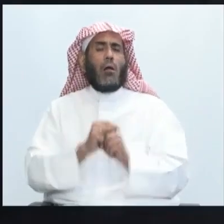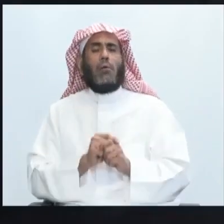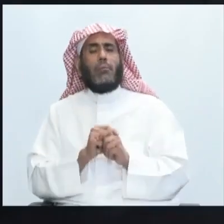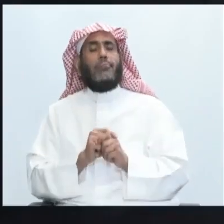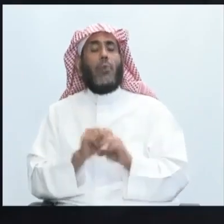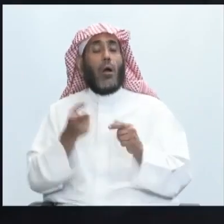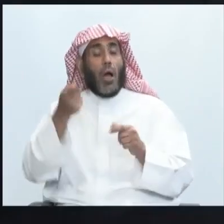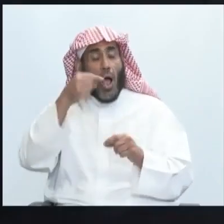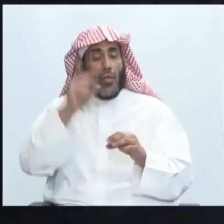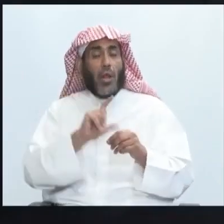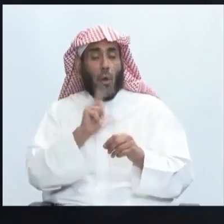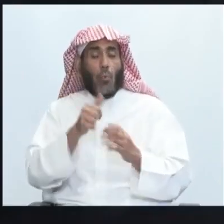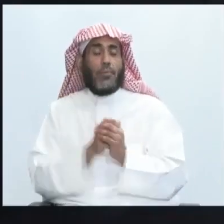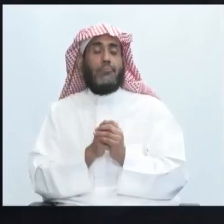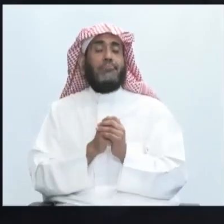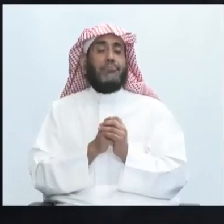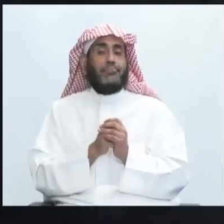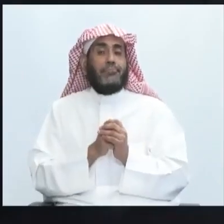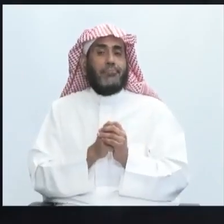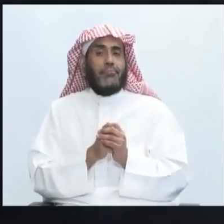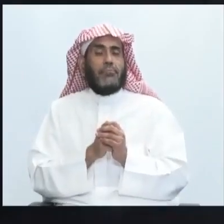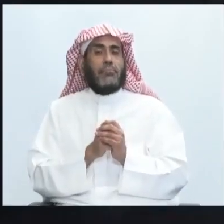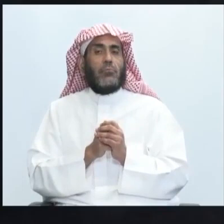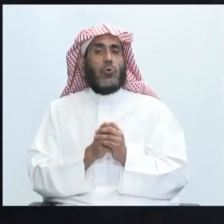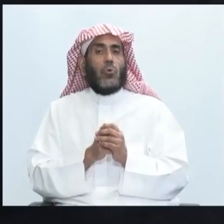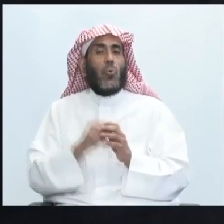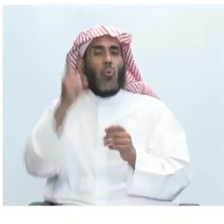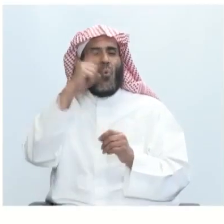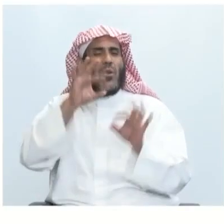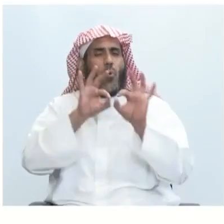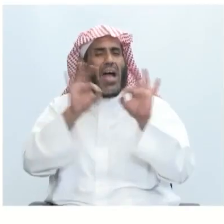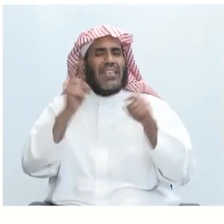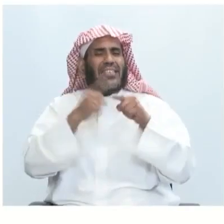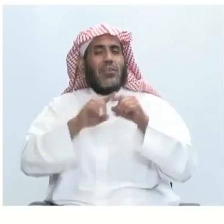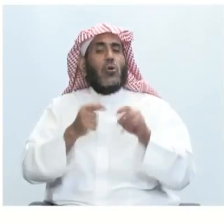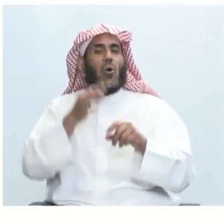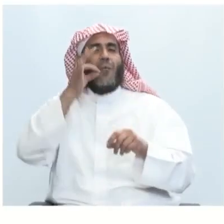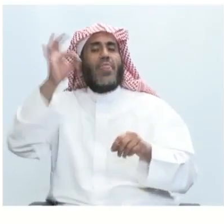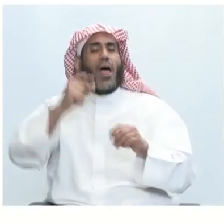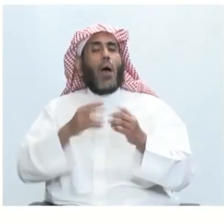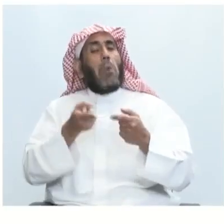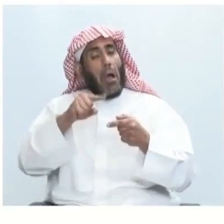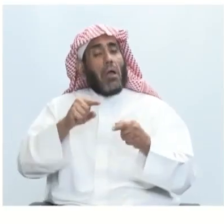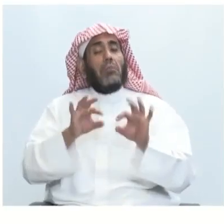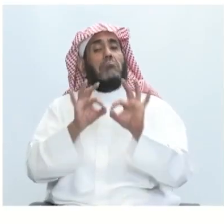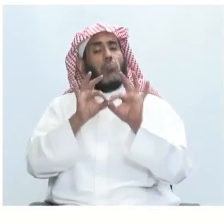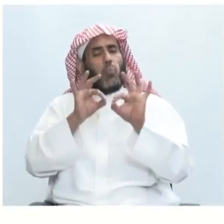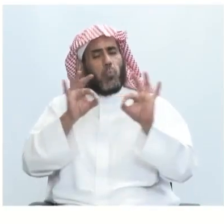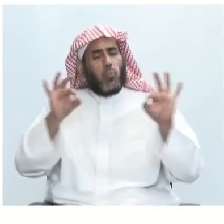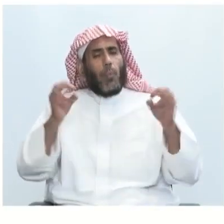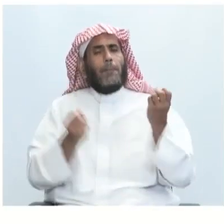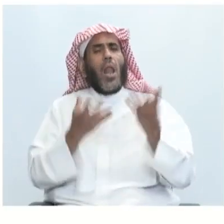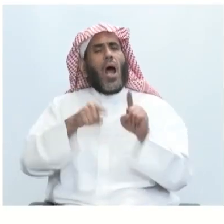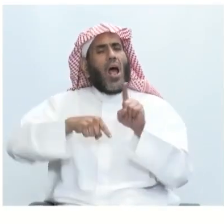ايضا تقول مثلا وان نحاس ايضا والذهب يتمدد ان بالحراره